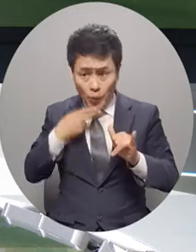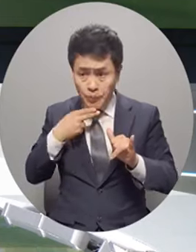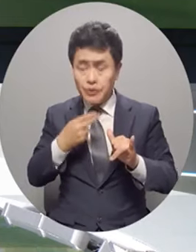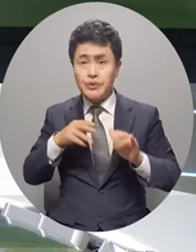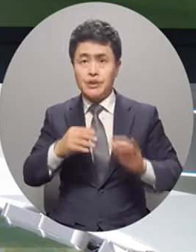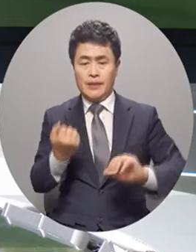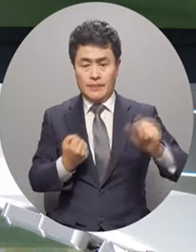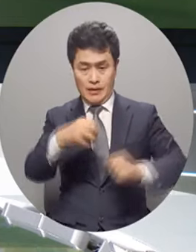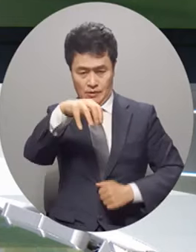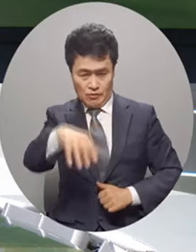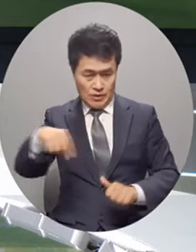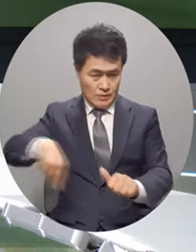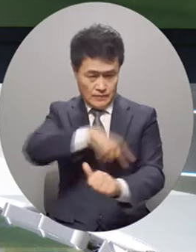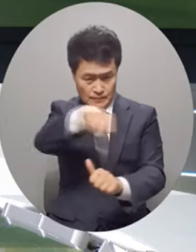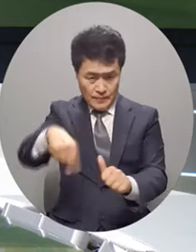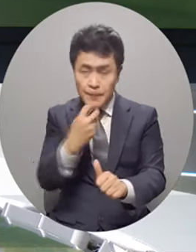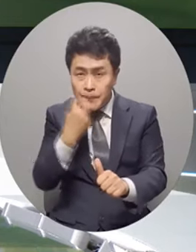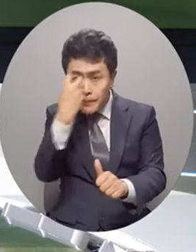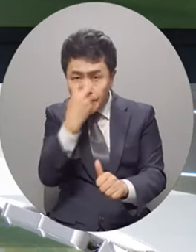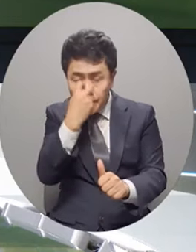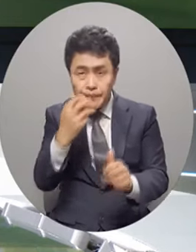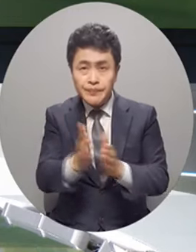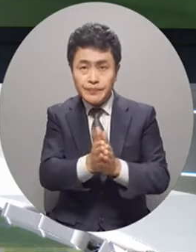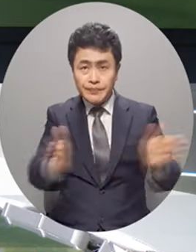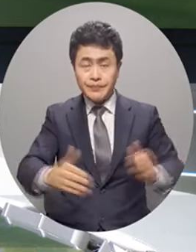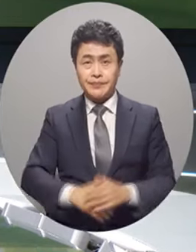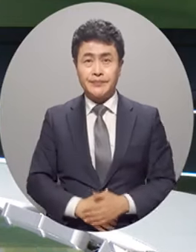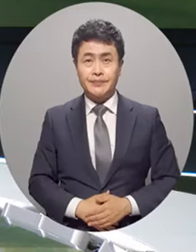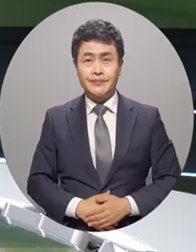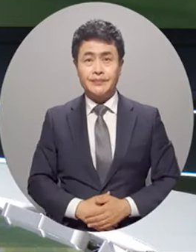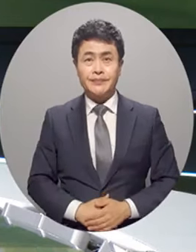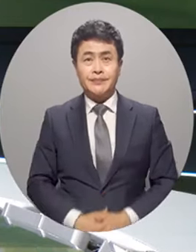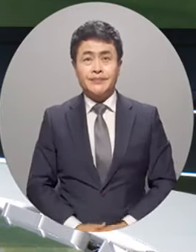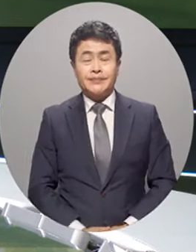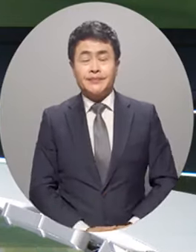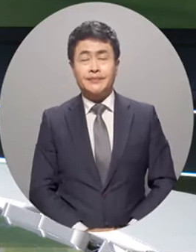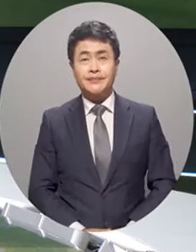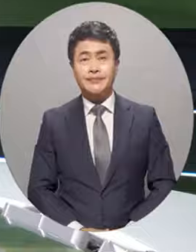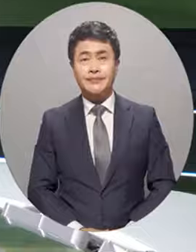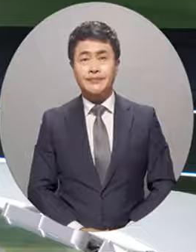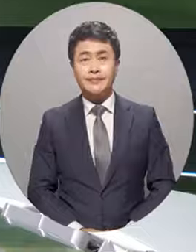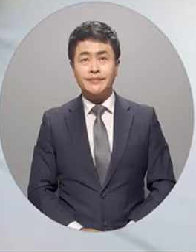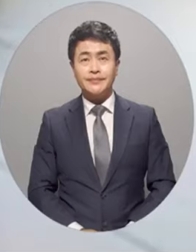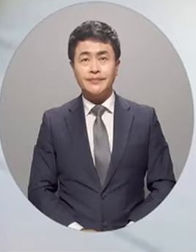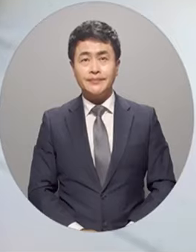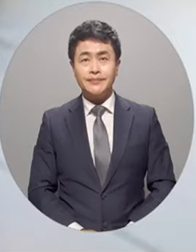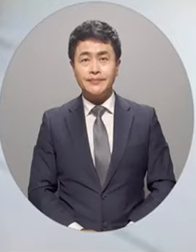태권도장 관원에 대해 전수 조사를 벌이기로 했습니다. 정한솔 기자입니다.